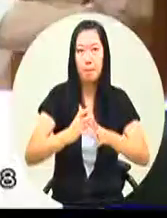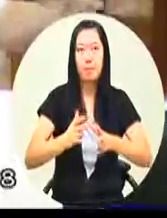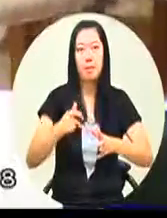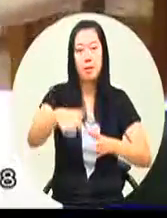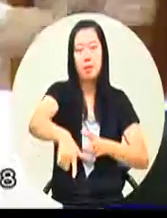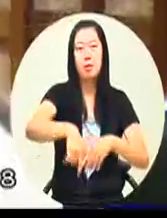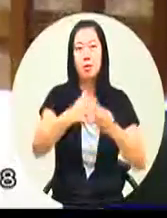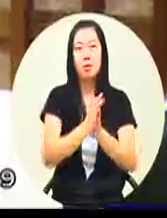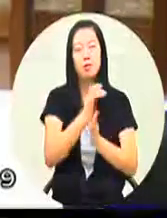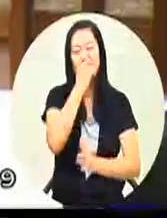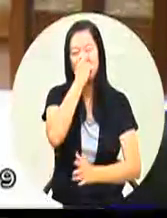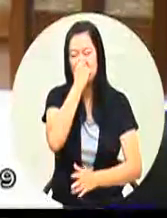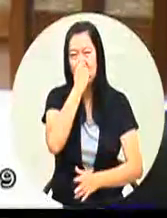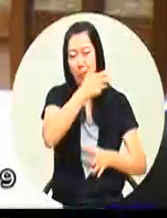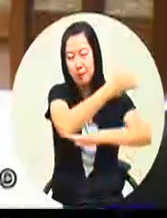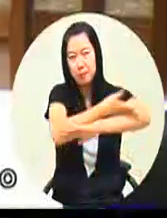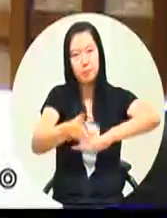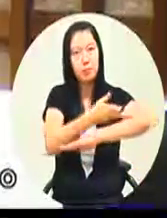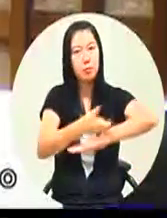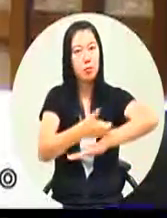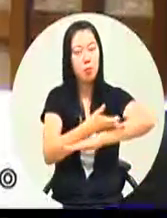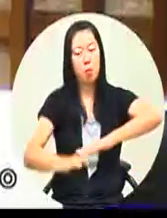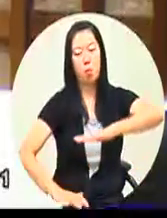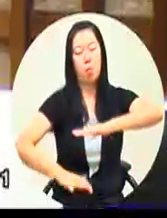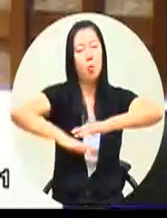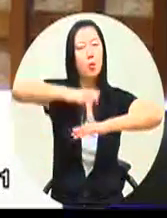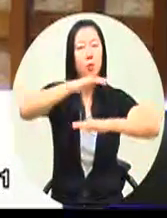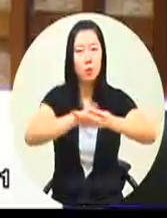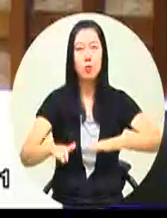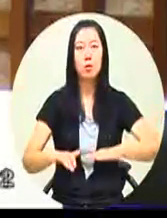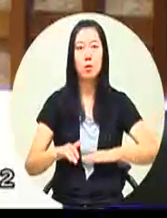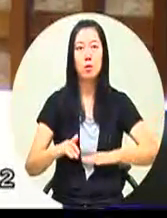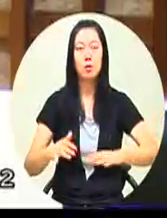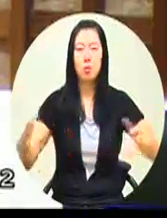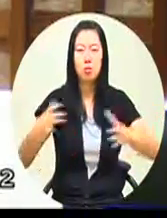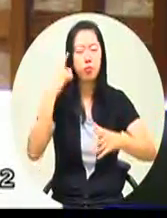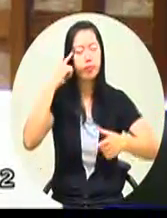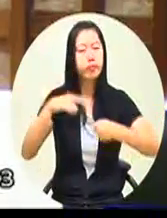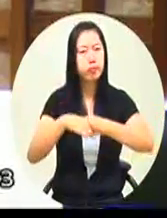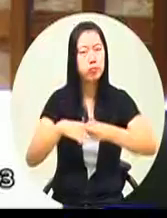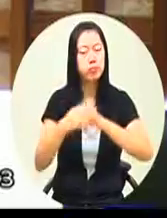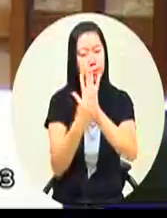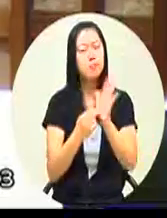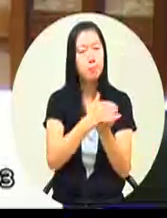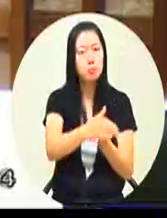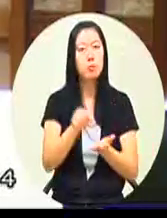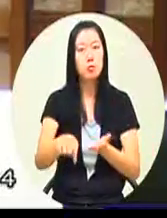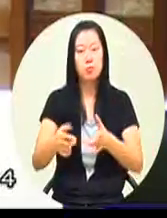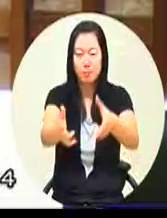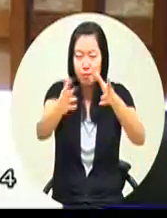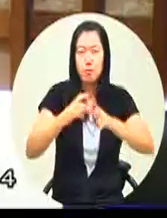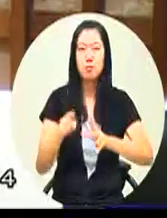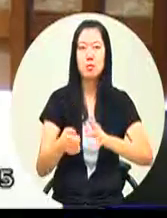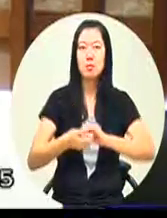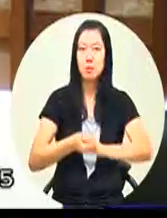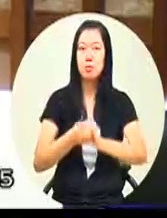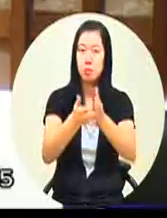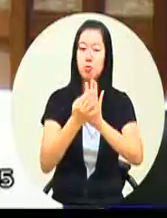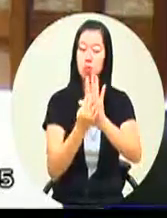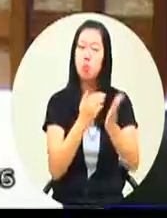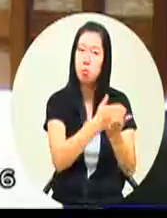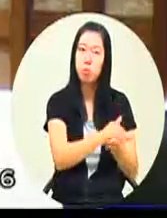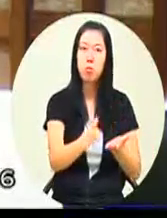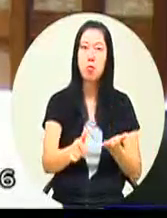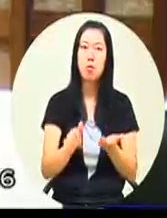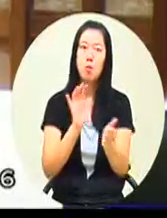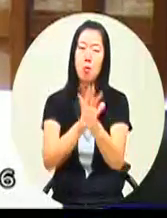拢塌掉嘛，所以水就淹嘛。啊，这个问题变作共同来解决。我是感觉讲吼，迄条桥嘛是爱解决，啊，变作疏浚，